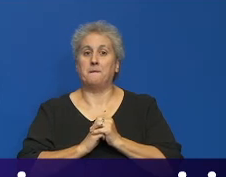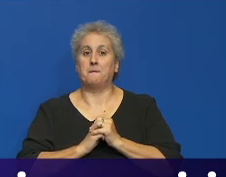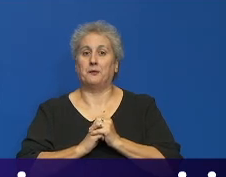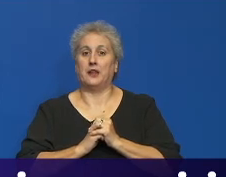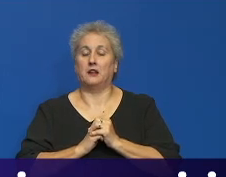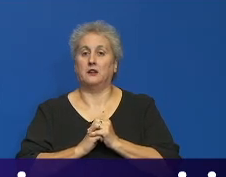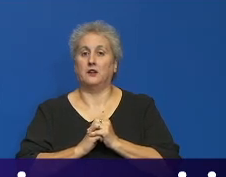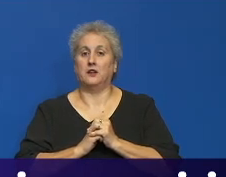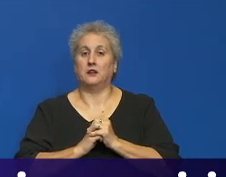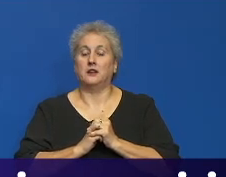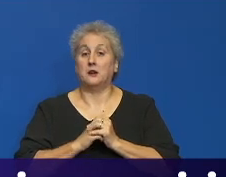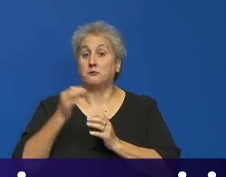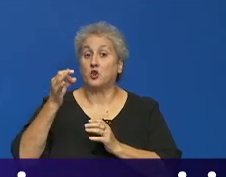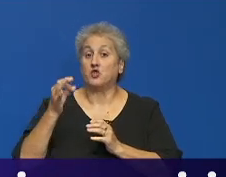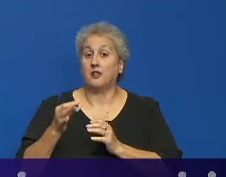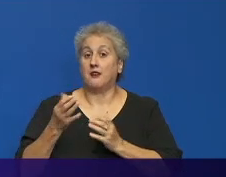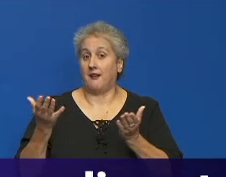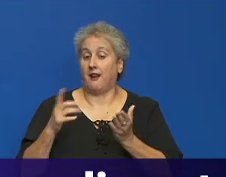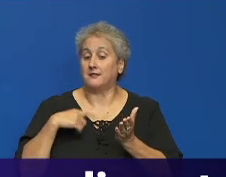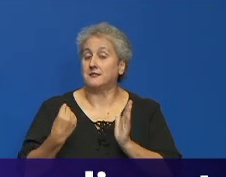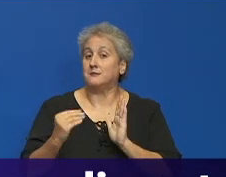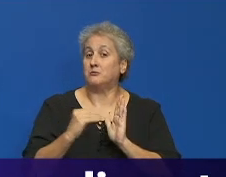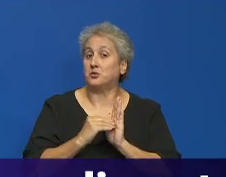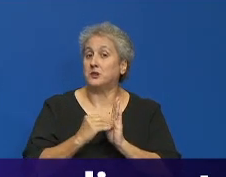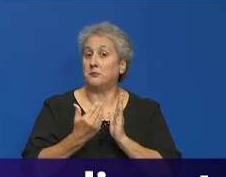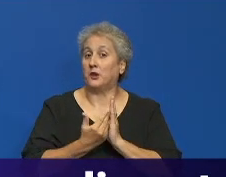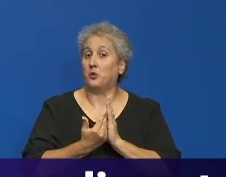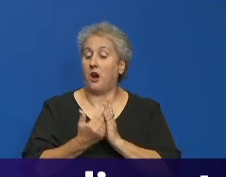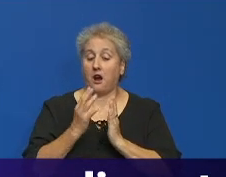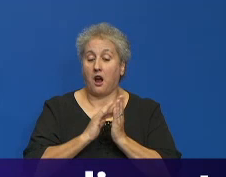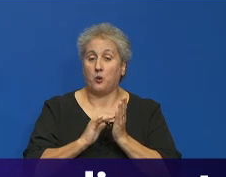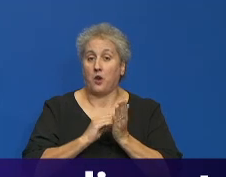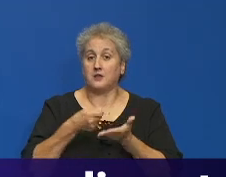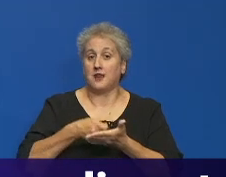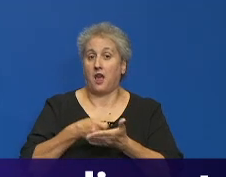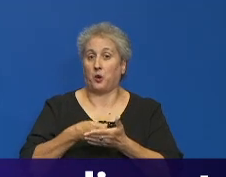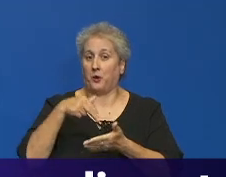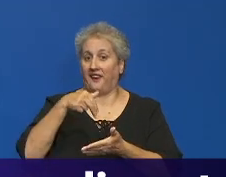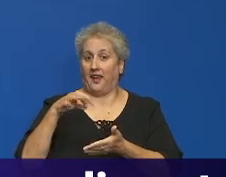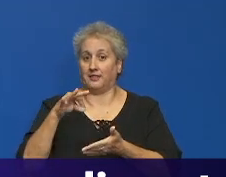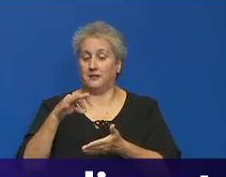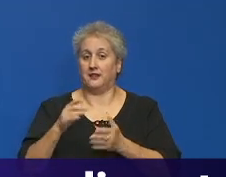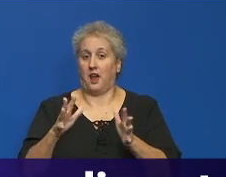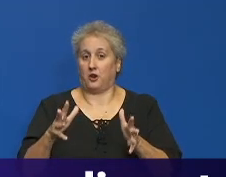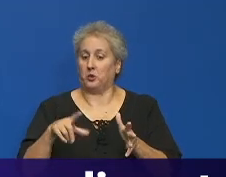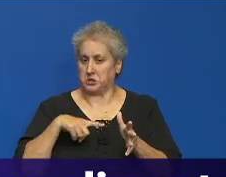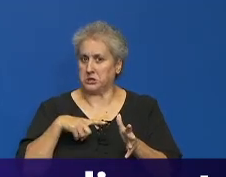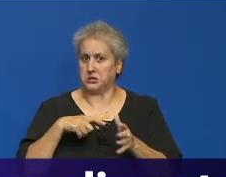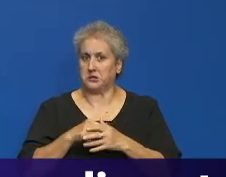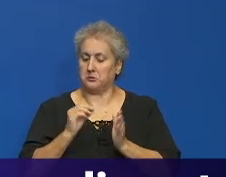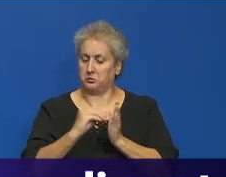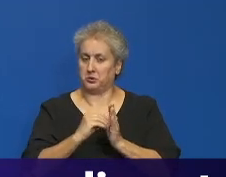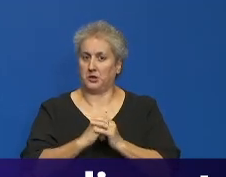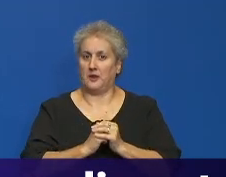mă scuzați, procentele care sunt puse pentru a calcula salariul net în agricultură, da, sunt